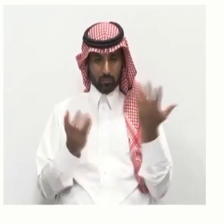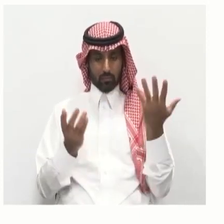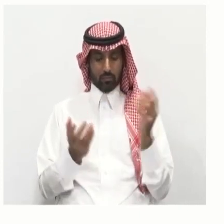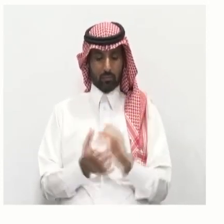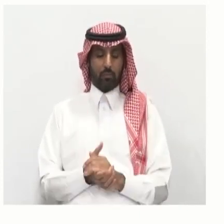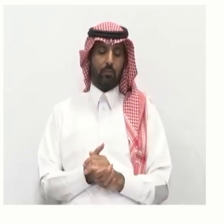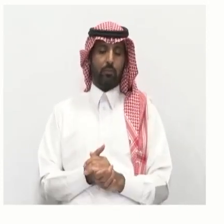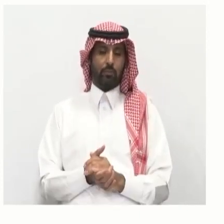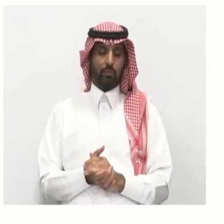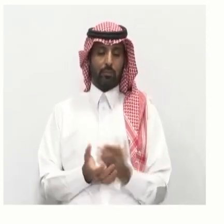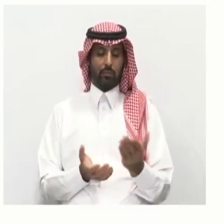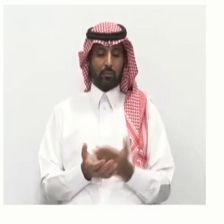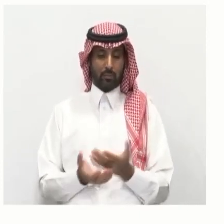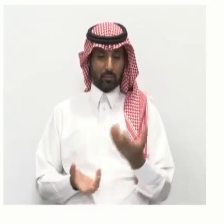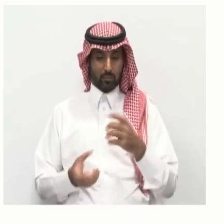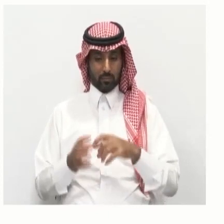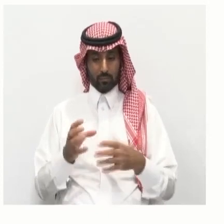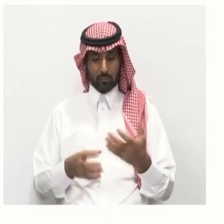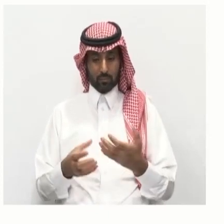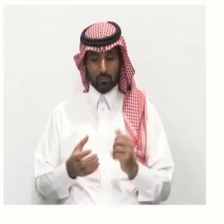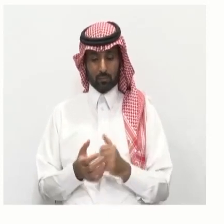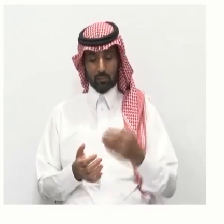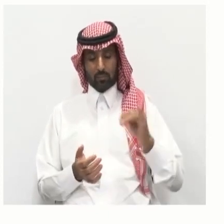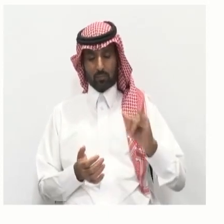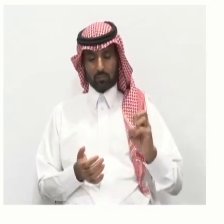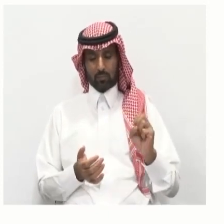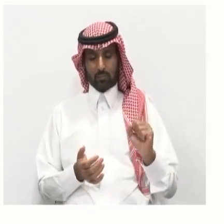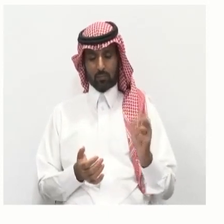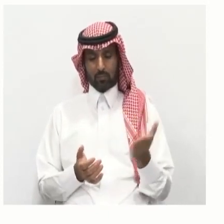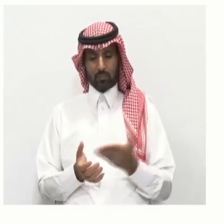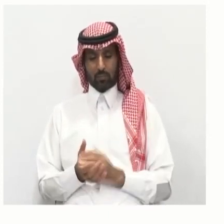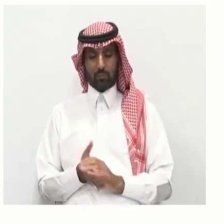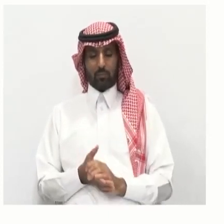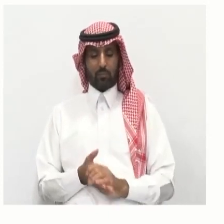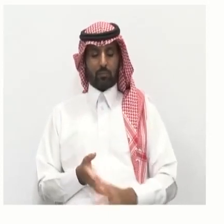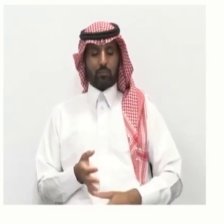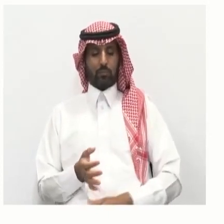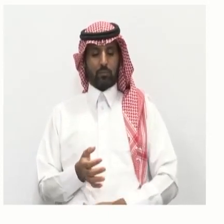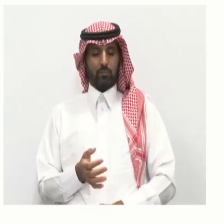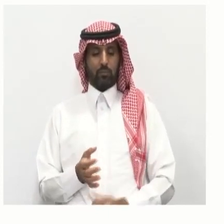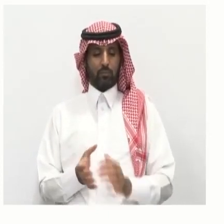هذا بالنسبه لايش لتفاعل حمض الهيدروبروميك مع محلول كربونات